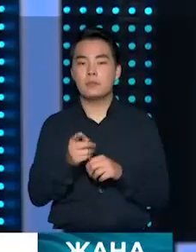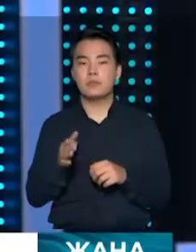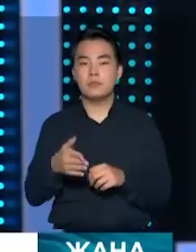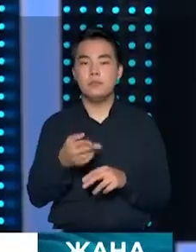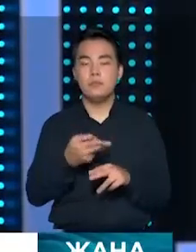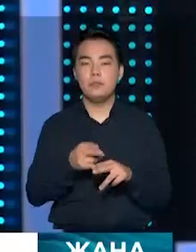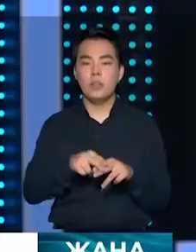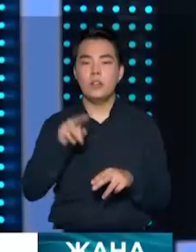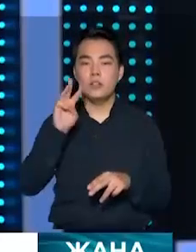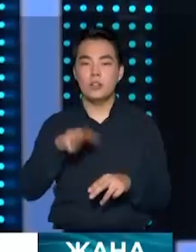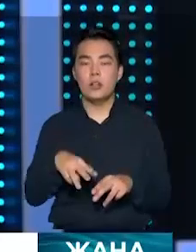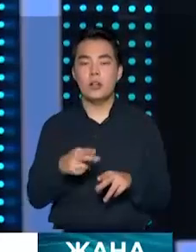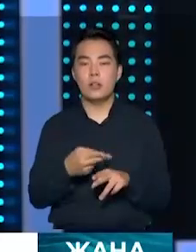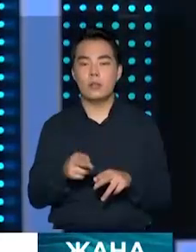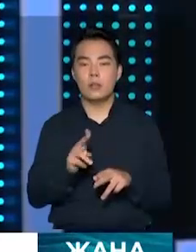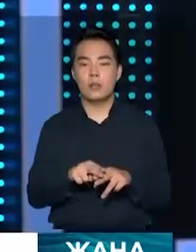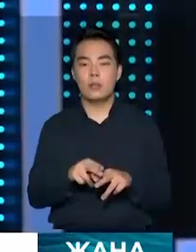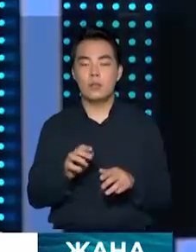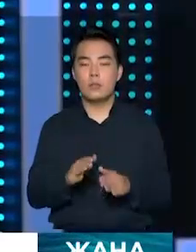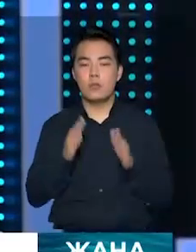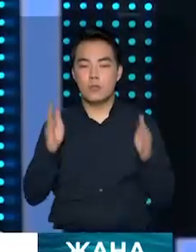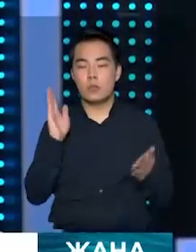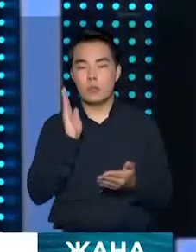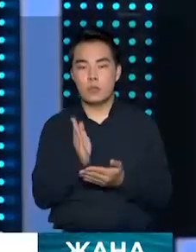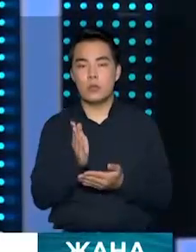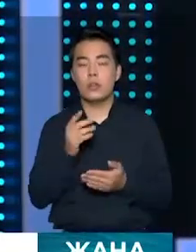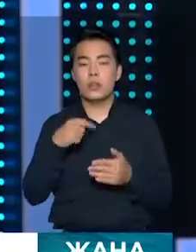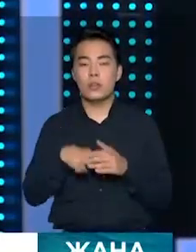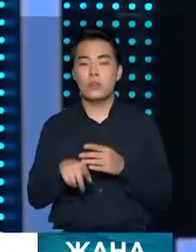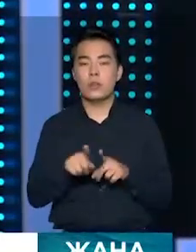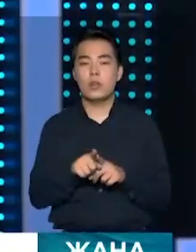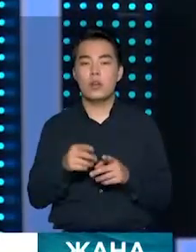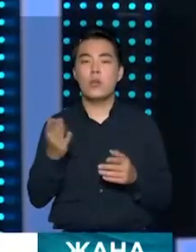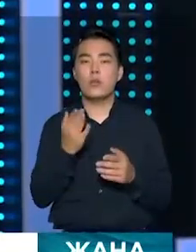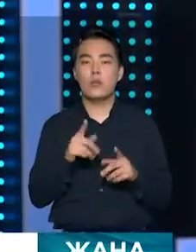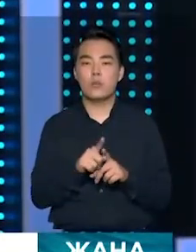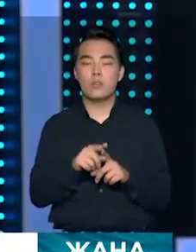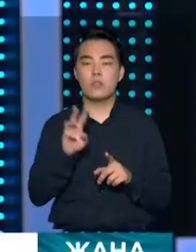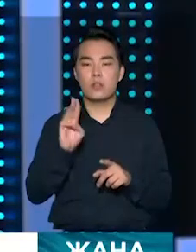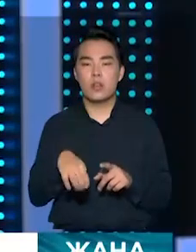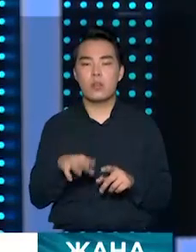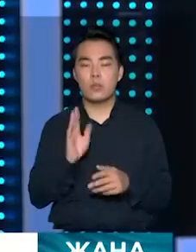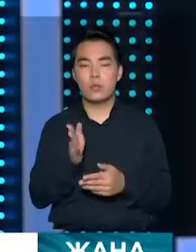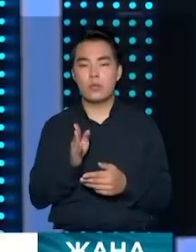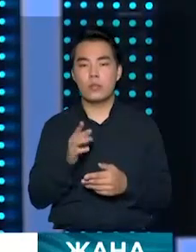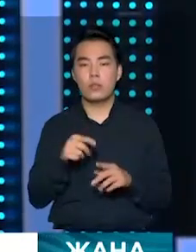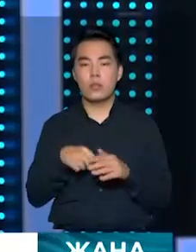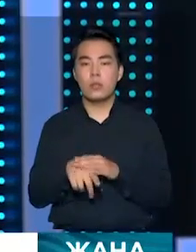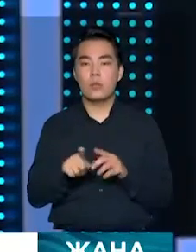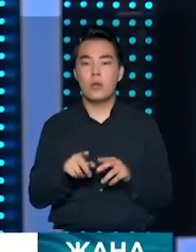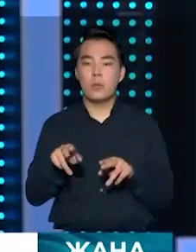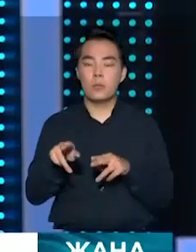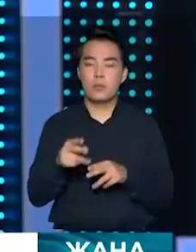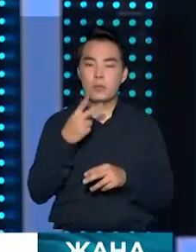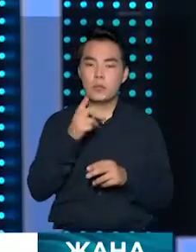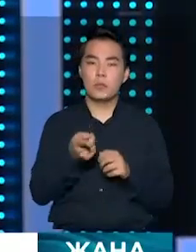ондайларға айыппұл мөлшері артады деді, қандай жазаға тартылады енді? Жалпы браконьерлікпен күресу